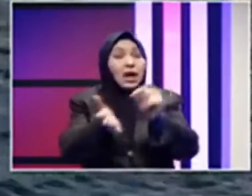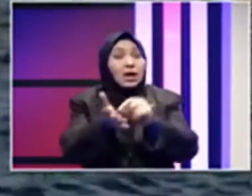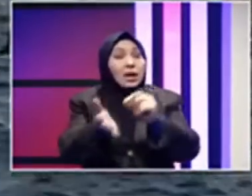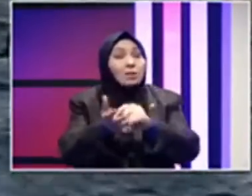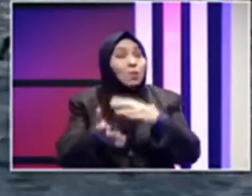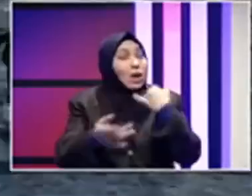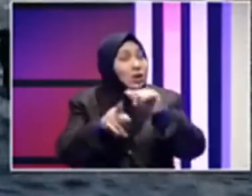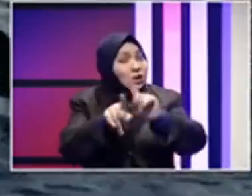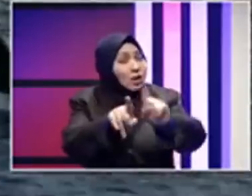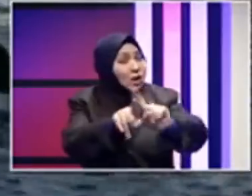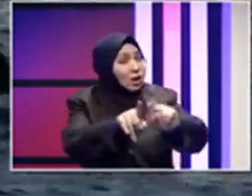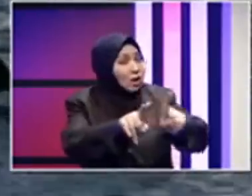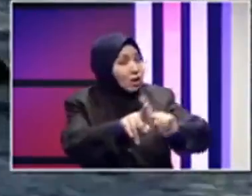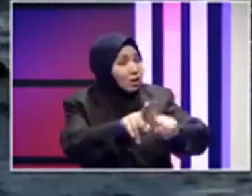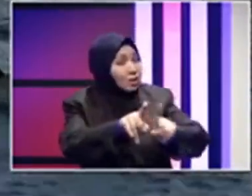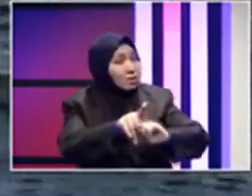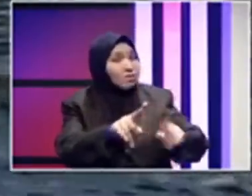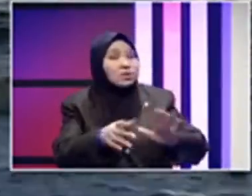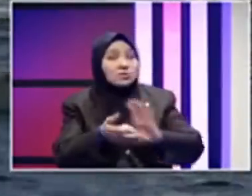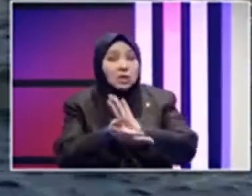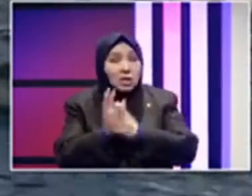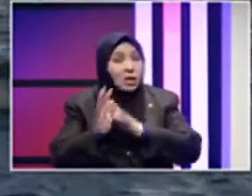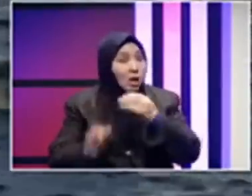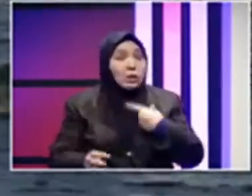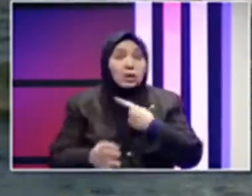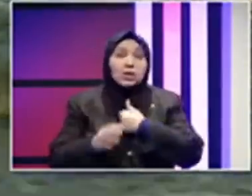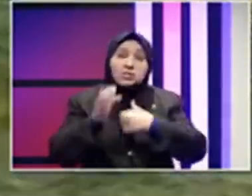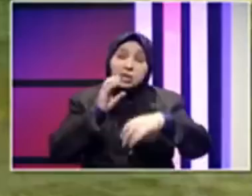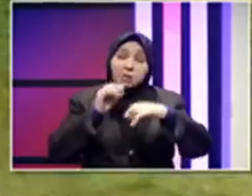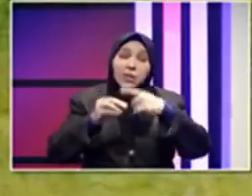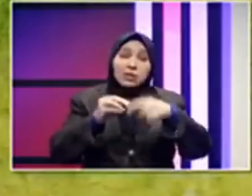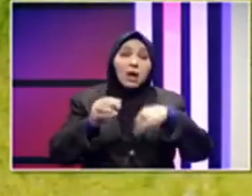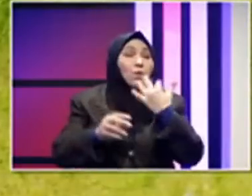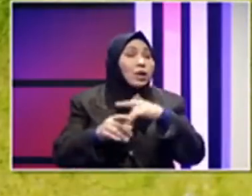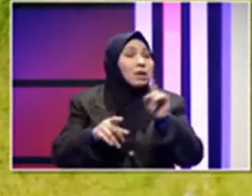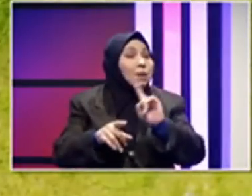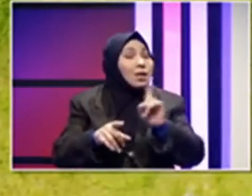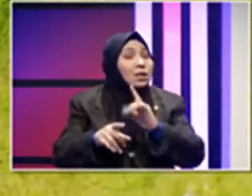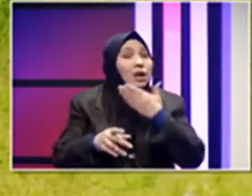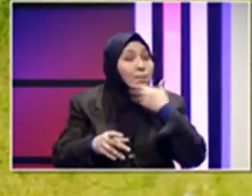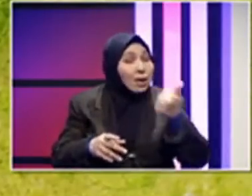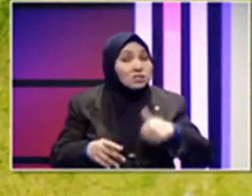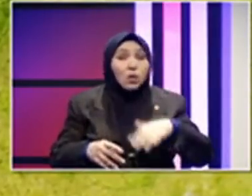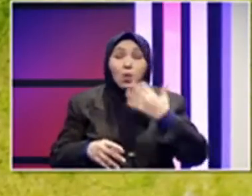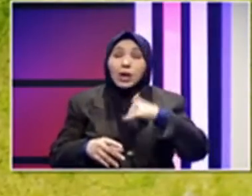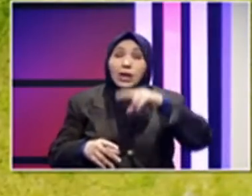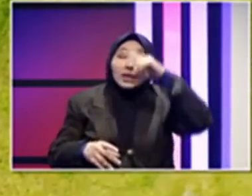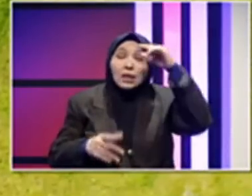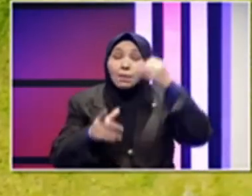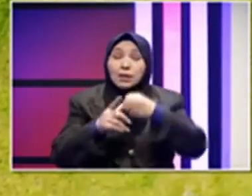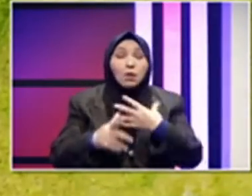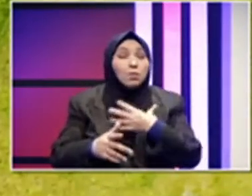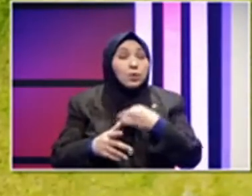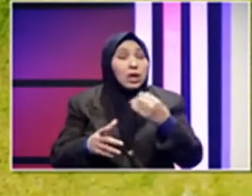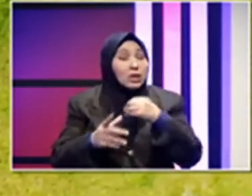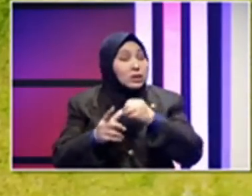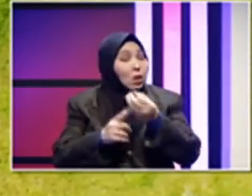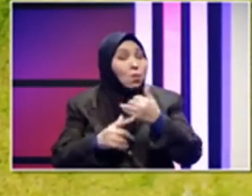Allah macam-macam ada kan. Ya, jadi kalau kita cakap warna mana yang bagus Ustaz, warna hitam ke warna putih kat situ ataupun warna